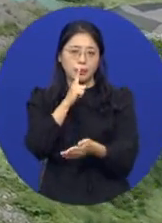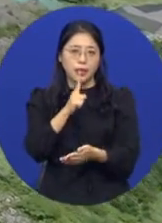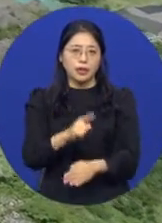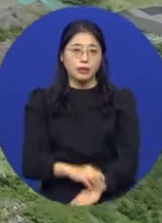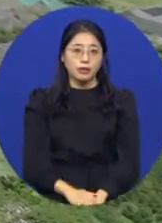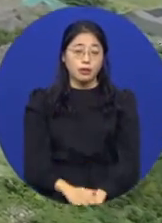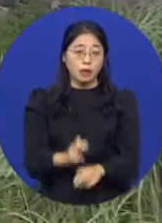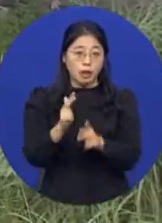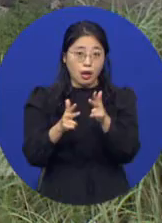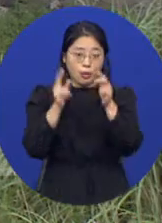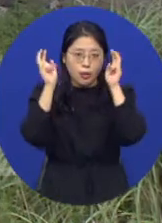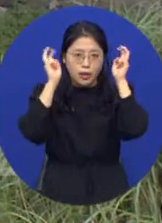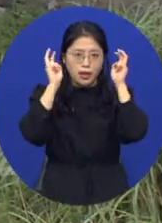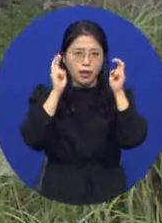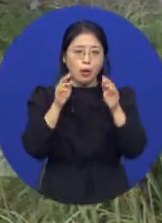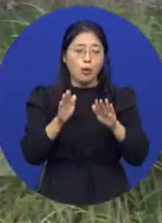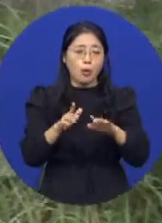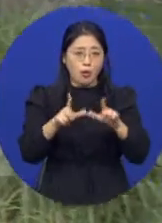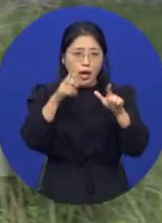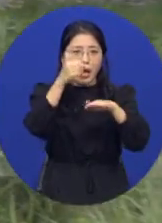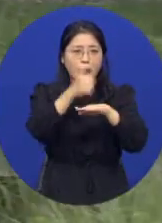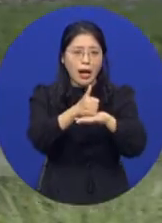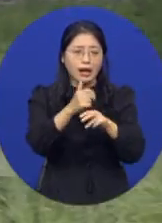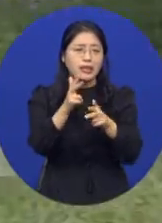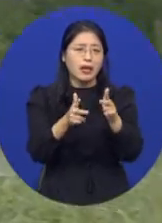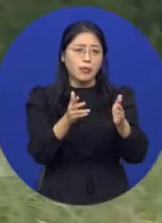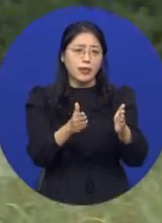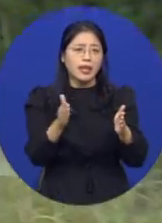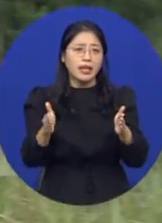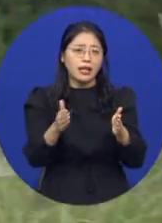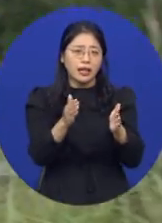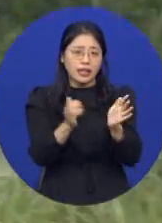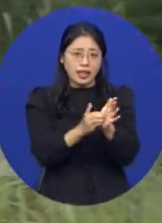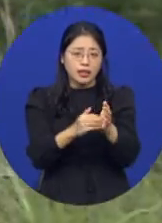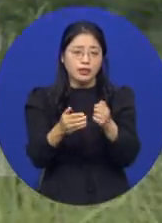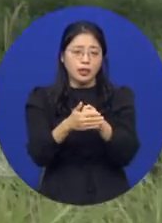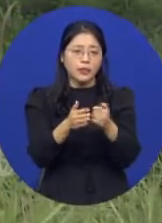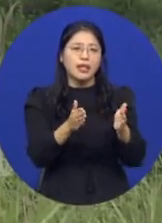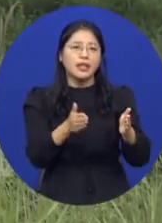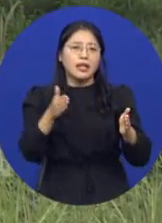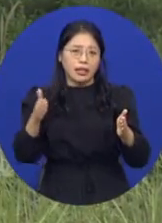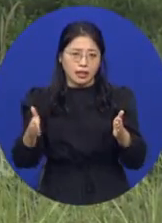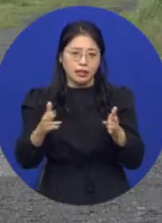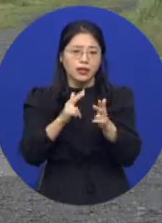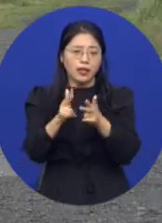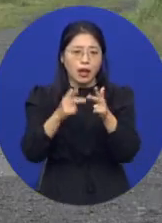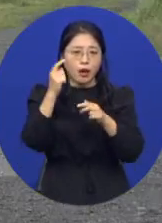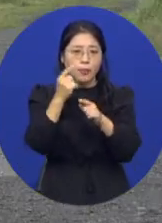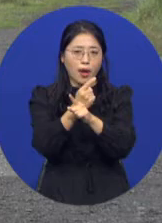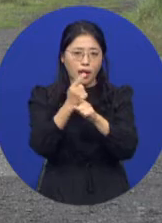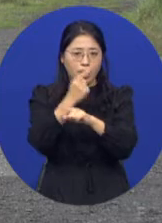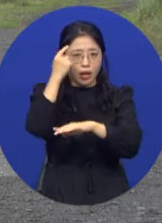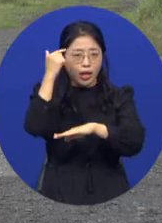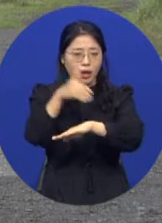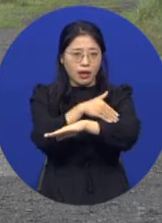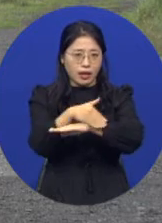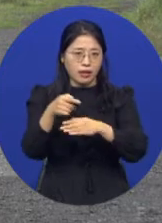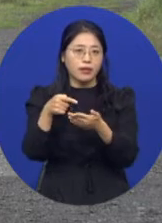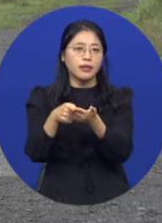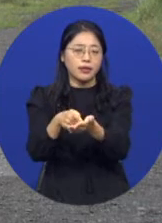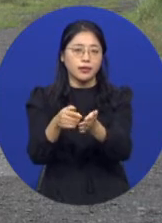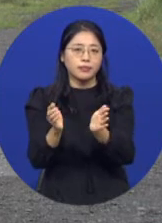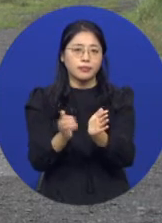사업자는 올해 말로 끝나는 사업 기간을 연장해 달라는 개발사업 시행승인 변경 신청서를 최근 제주도에